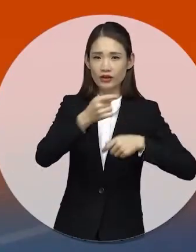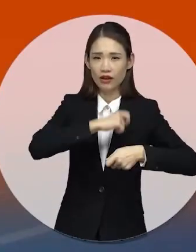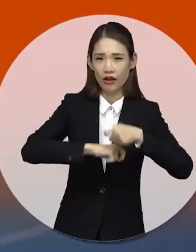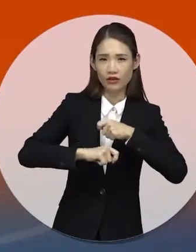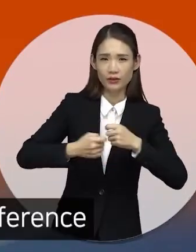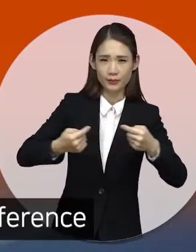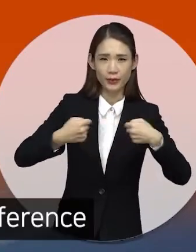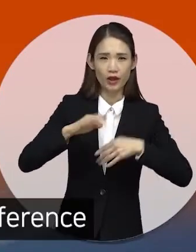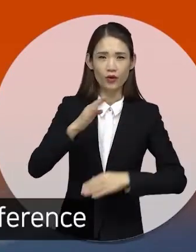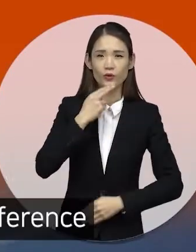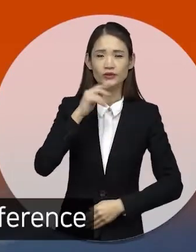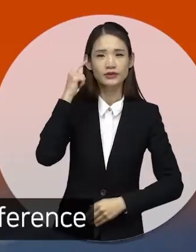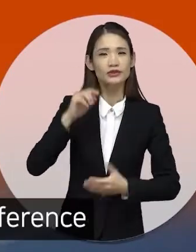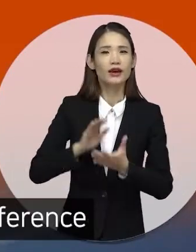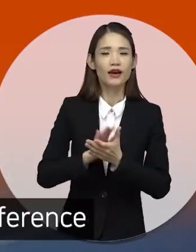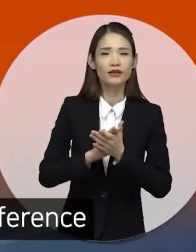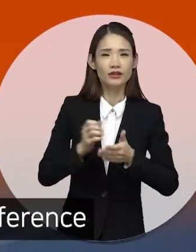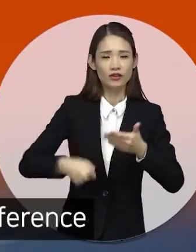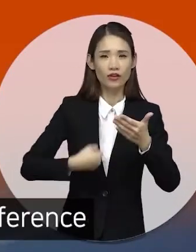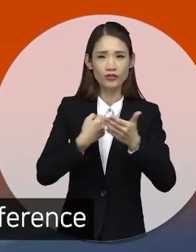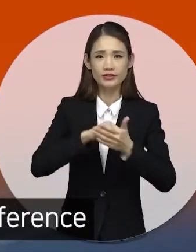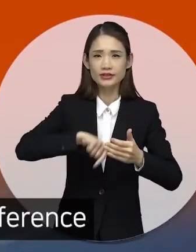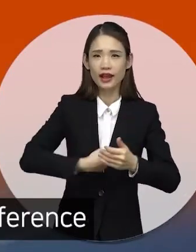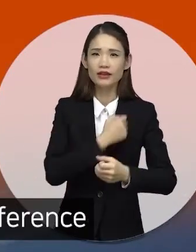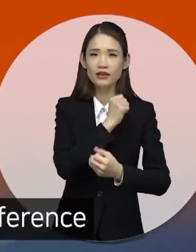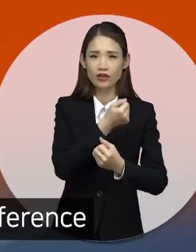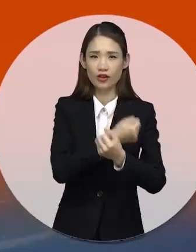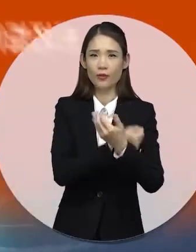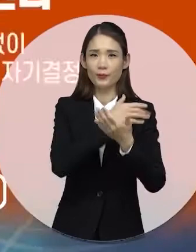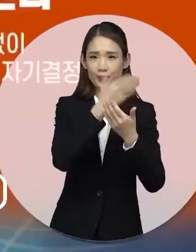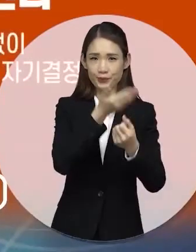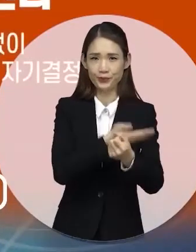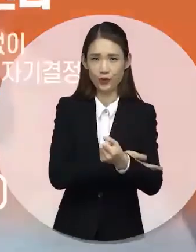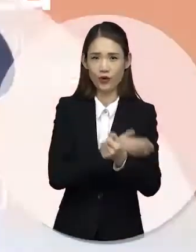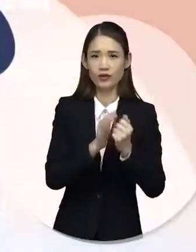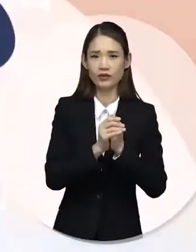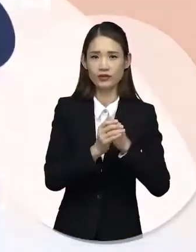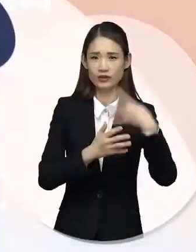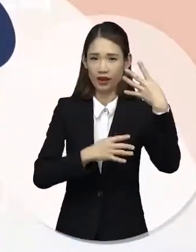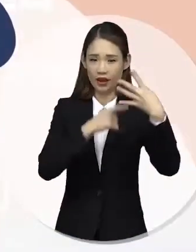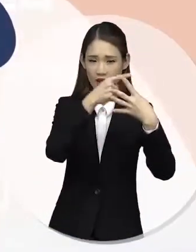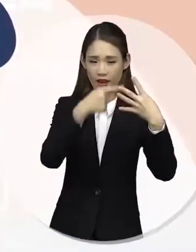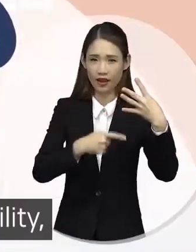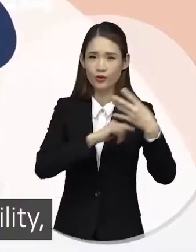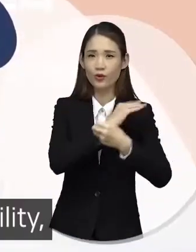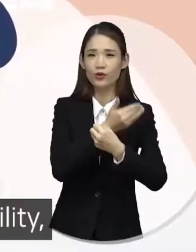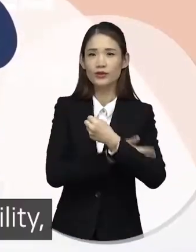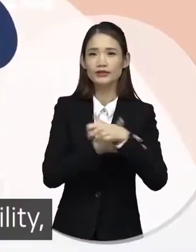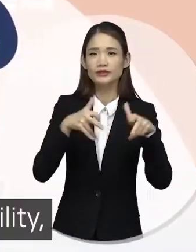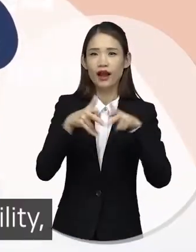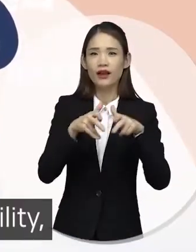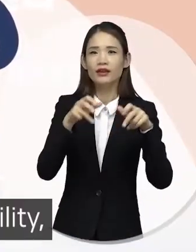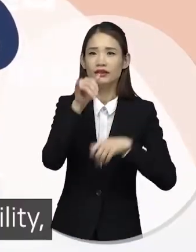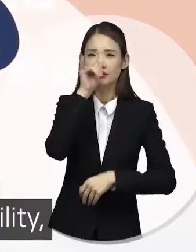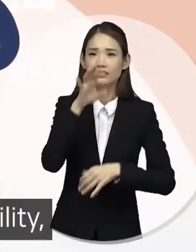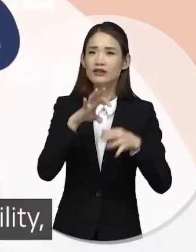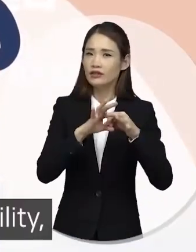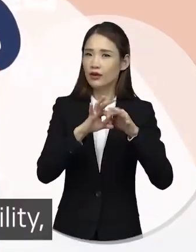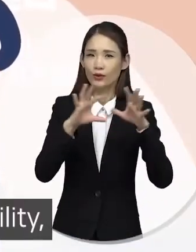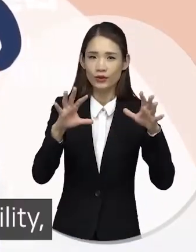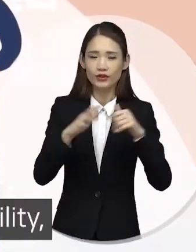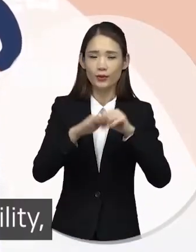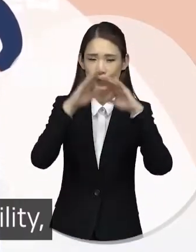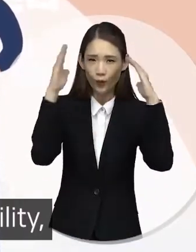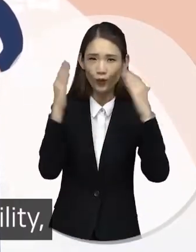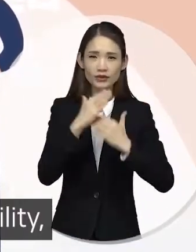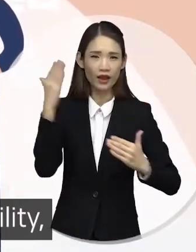간섭 없이 스스로 결정할 수 있는 자기결정권. 앞의 4가지 권리는 장애의 유무를 떠나 모든